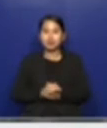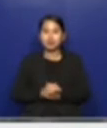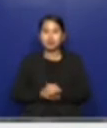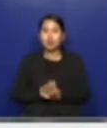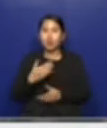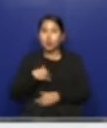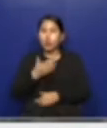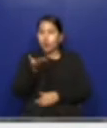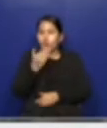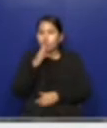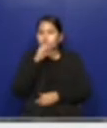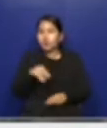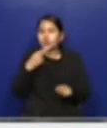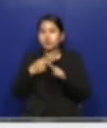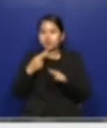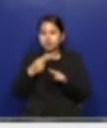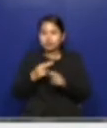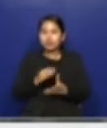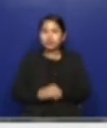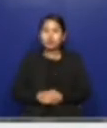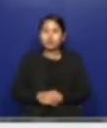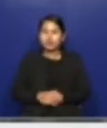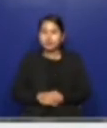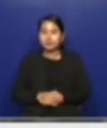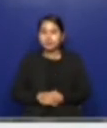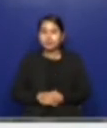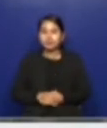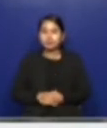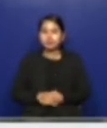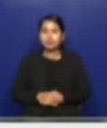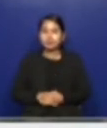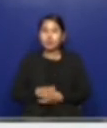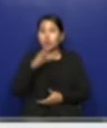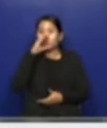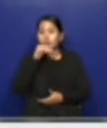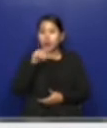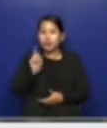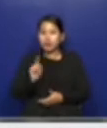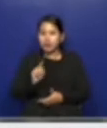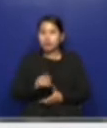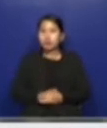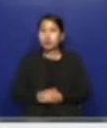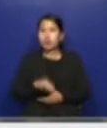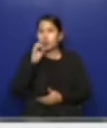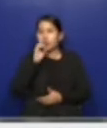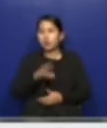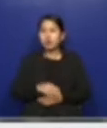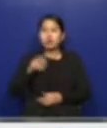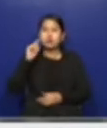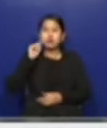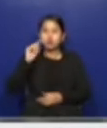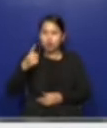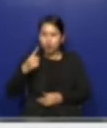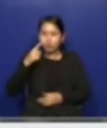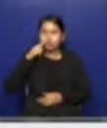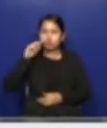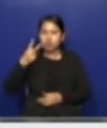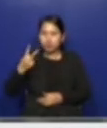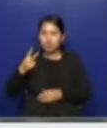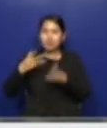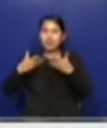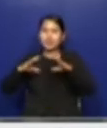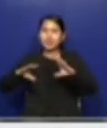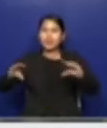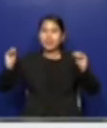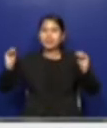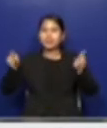ตชื่อท่านพันพระเอกในใจผมโยมว่าท่านบอก 2-3 ครั้งกลับมาเหมือนเดิมแล้วหายไปอัน